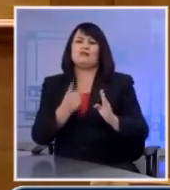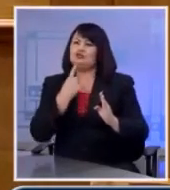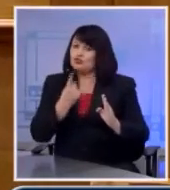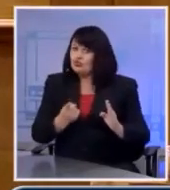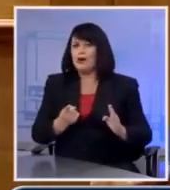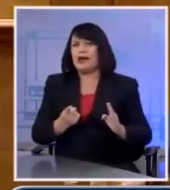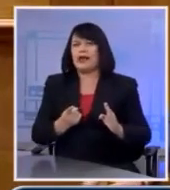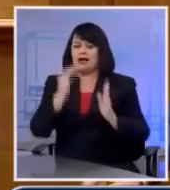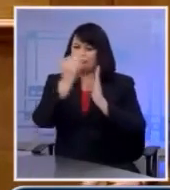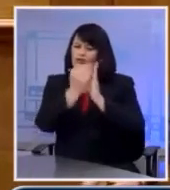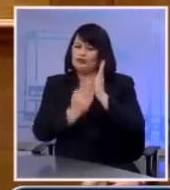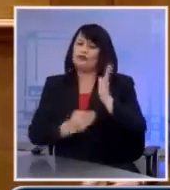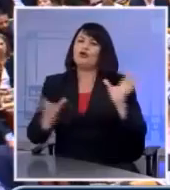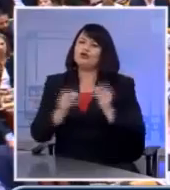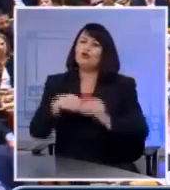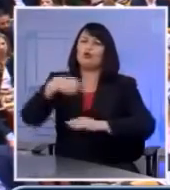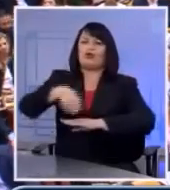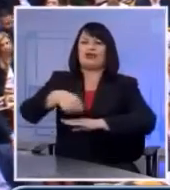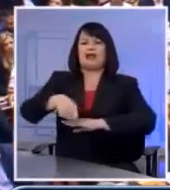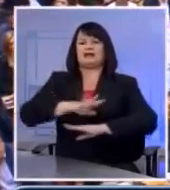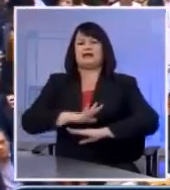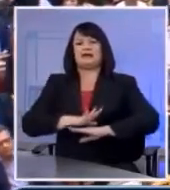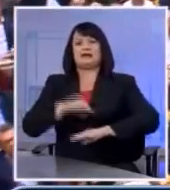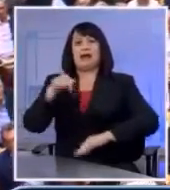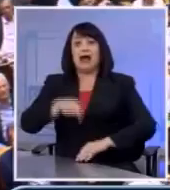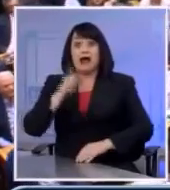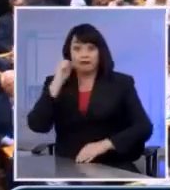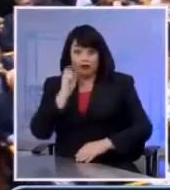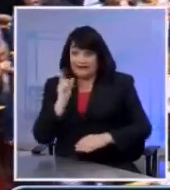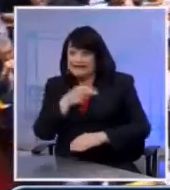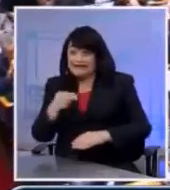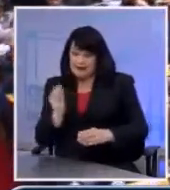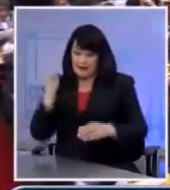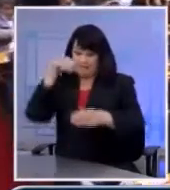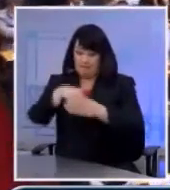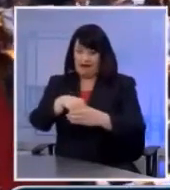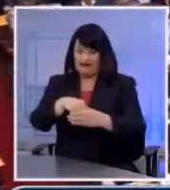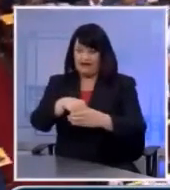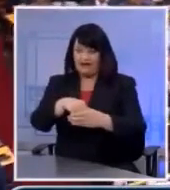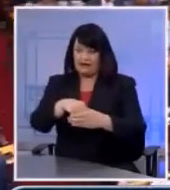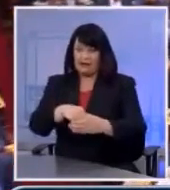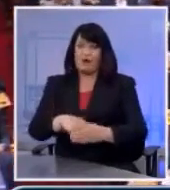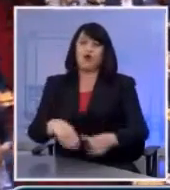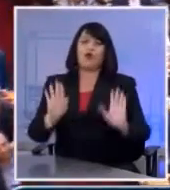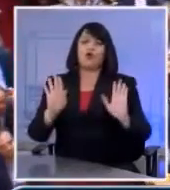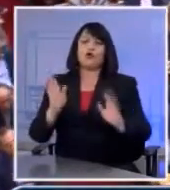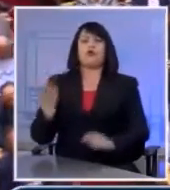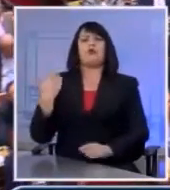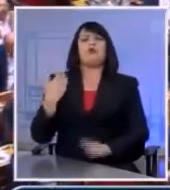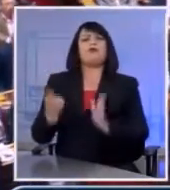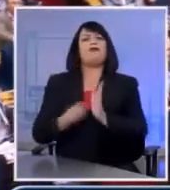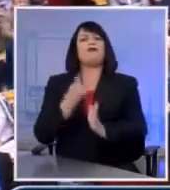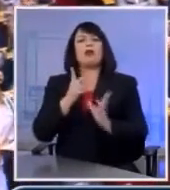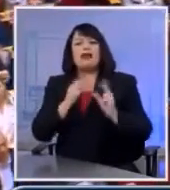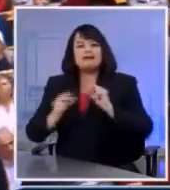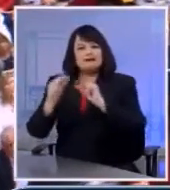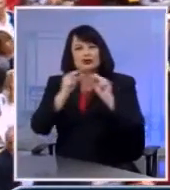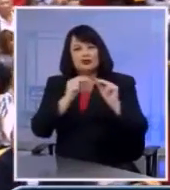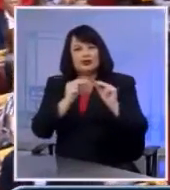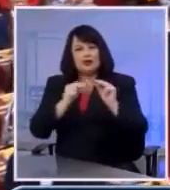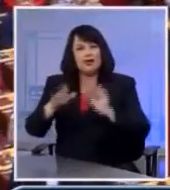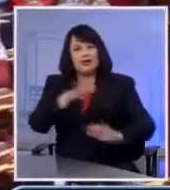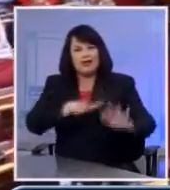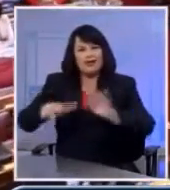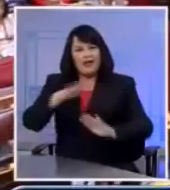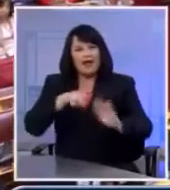όπως ορίζει η διοντολογία. Και αυτό, ξέρετε, δεν είναι παρέμβαση. Την προηγούμενη φορά συζήτηση για τη διαπλοκή πριν